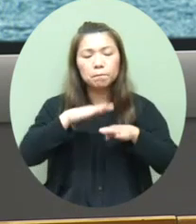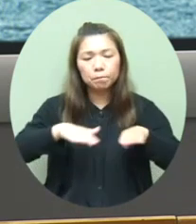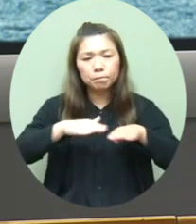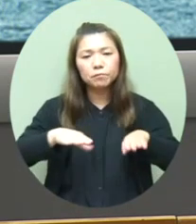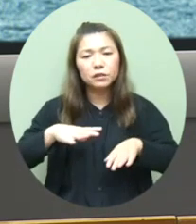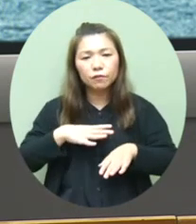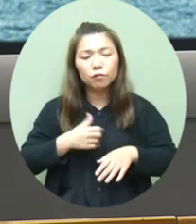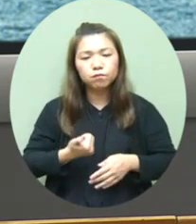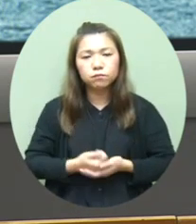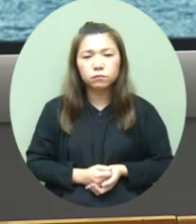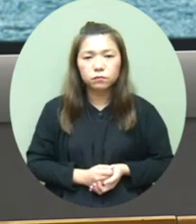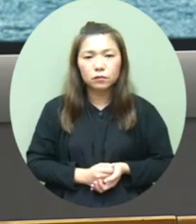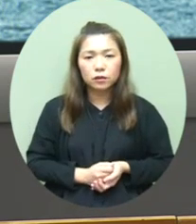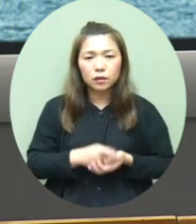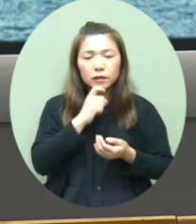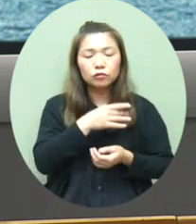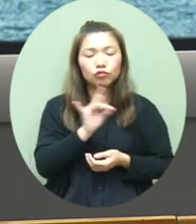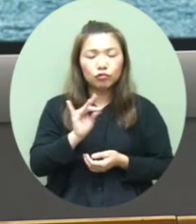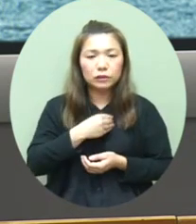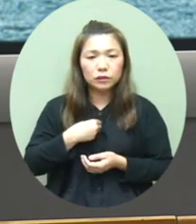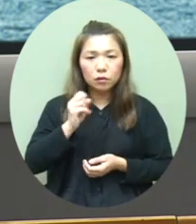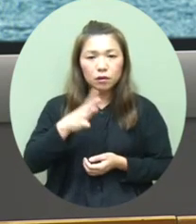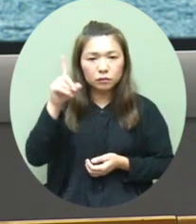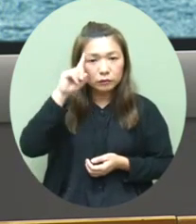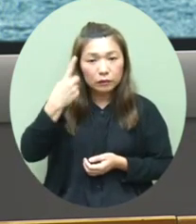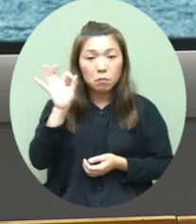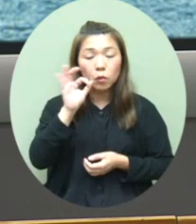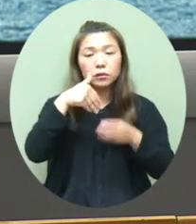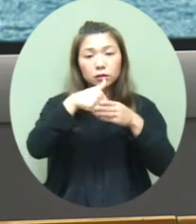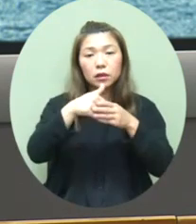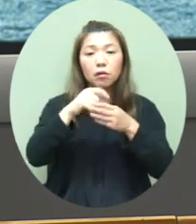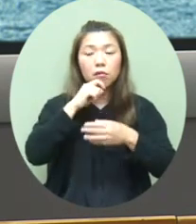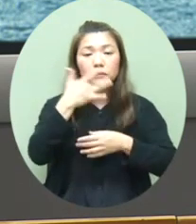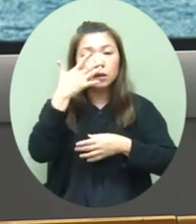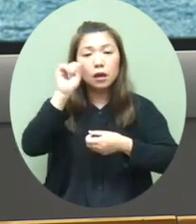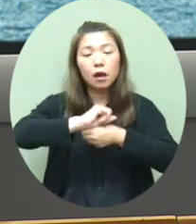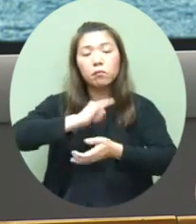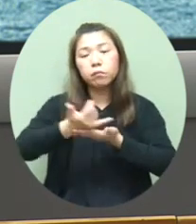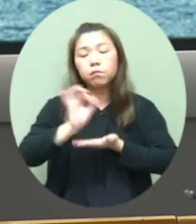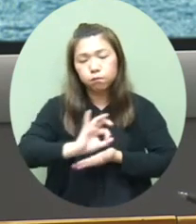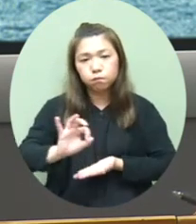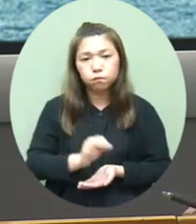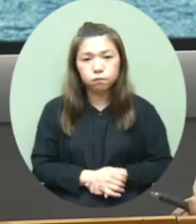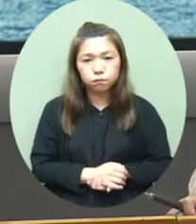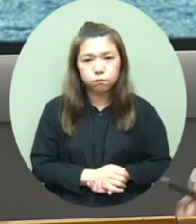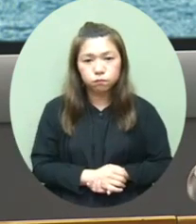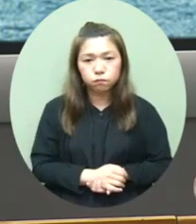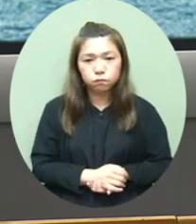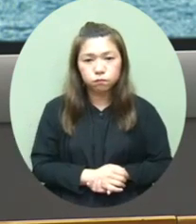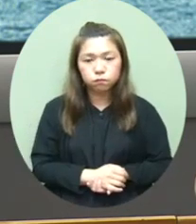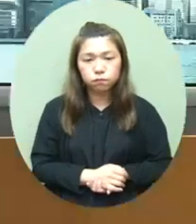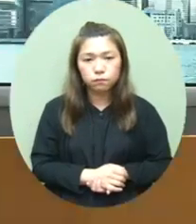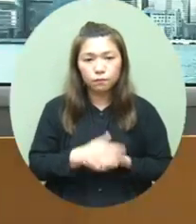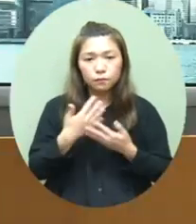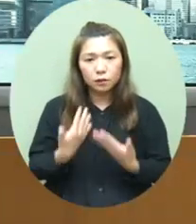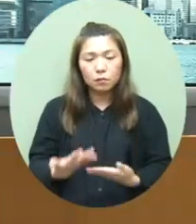的狀態。咁先頭張醫生提過啦，過去一日咧係冇新冠嘅病人離世嘅。 咁我哋